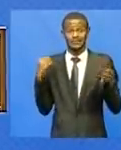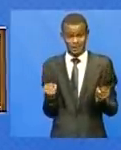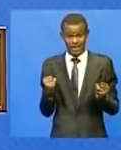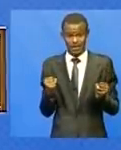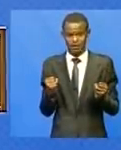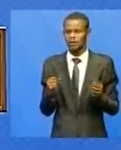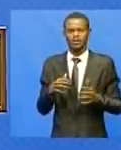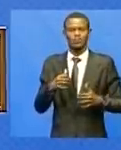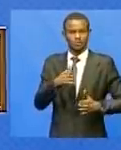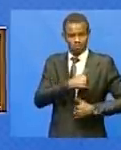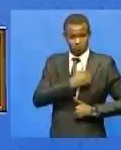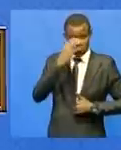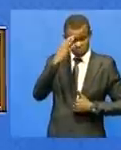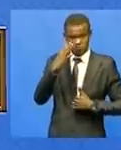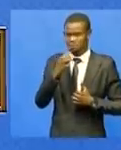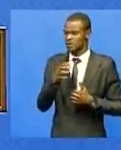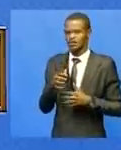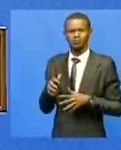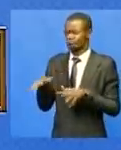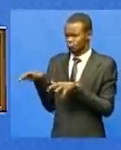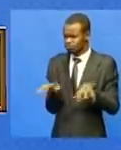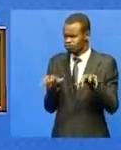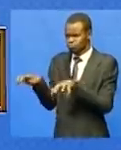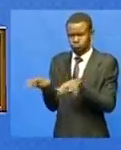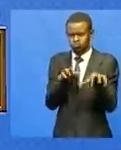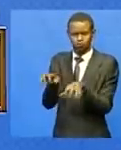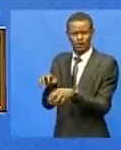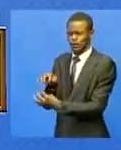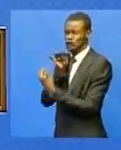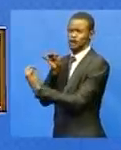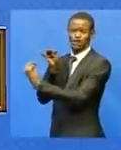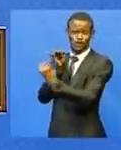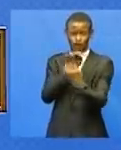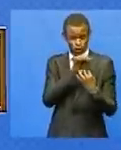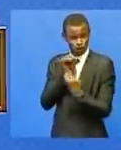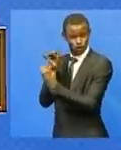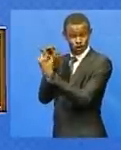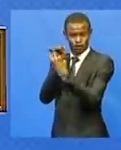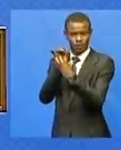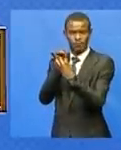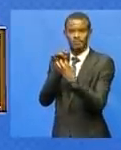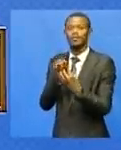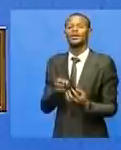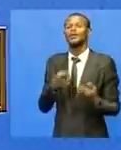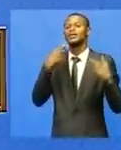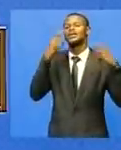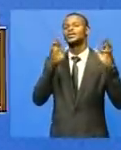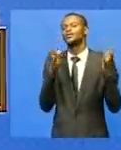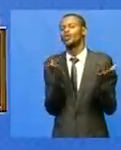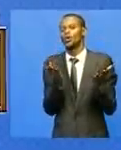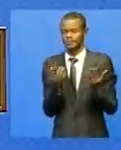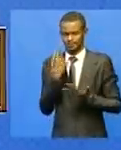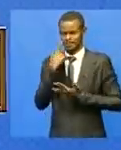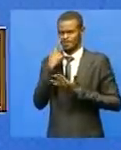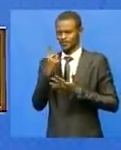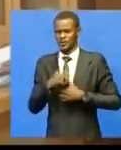opérations militaires, menées de manière intensive par nos forces armées, se présentent comme suit dans la province